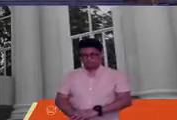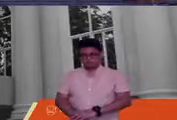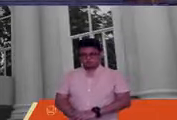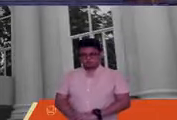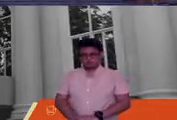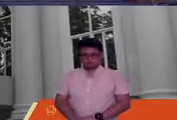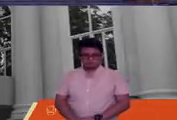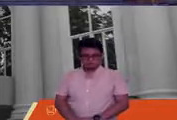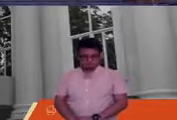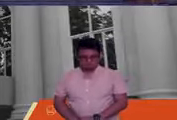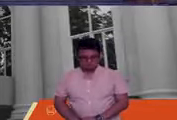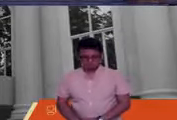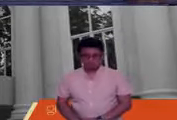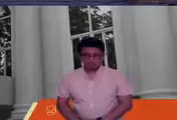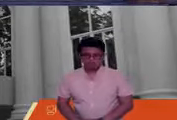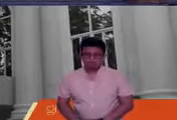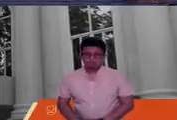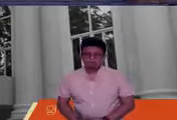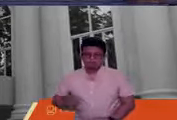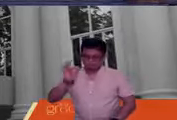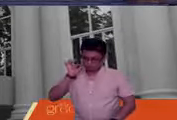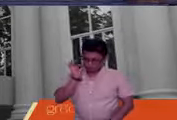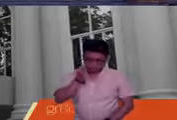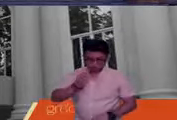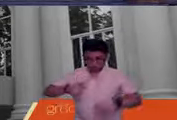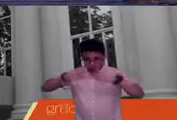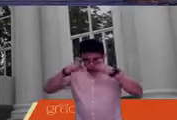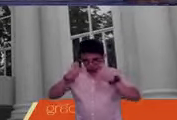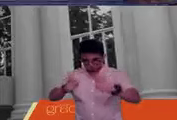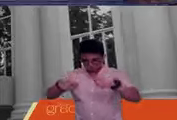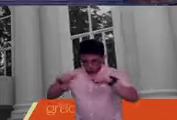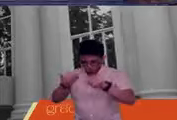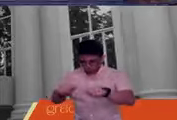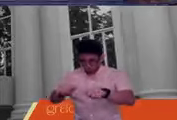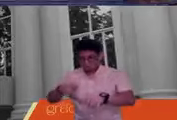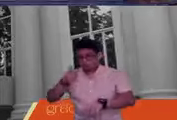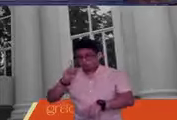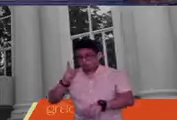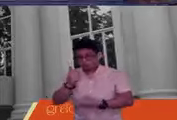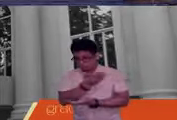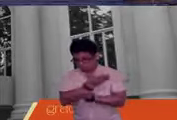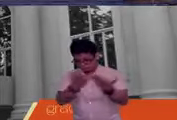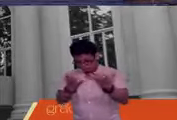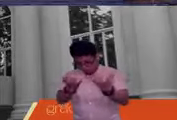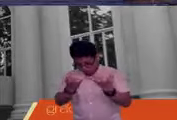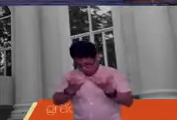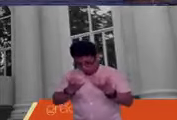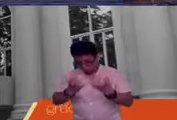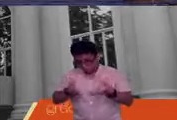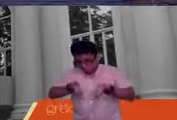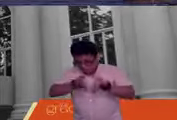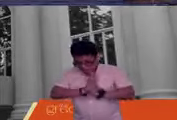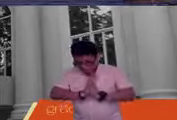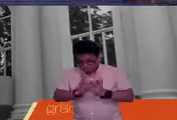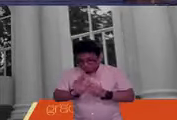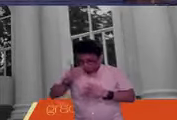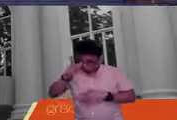na. Your fruit should remain that whatsoever you ask of the Father in my